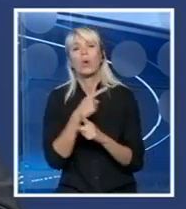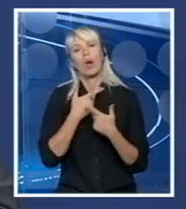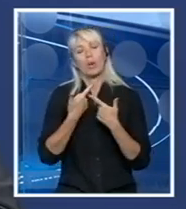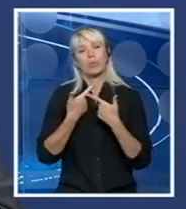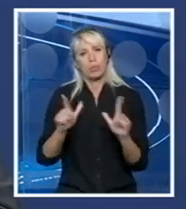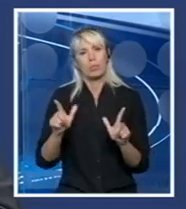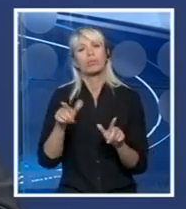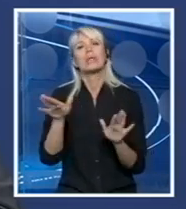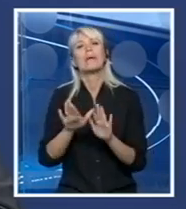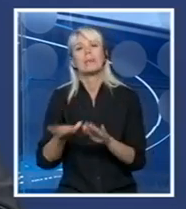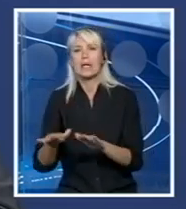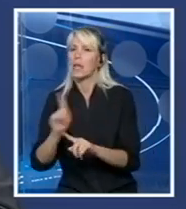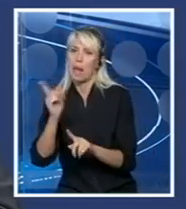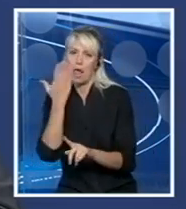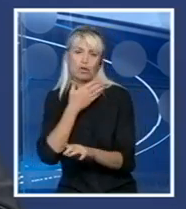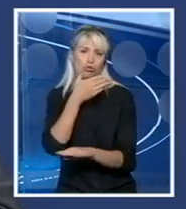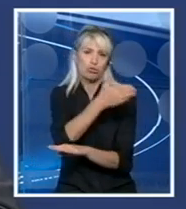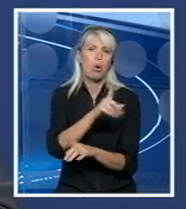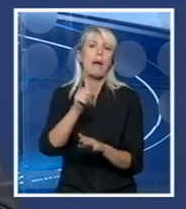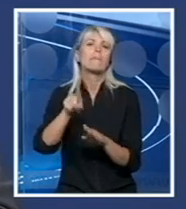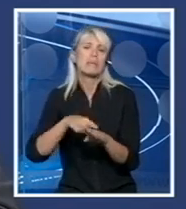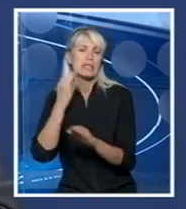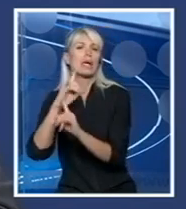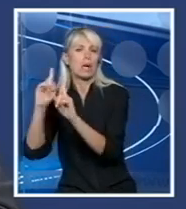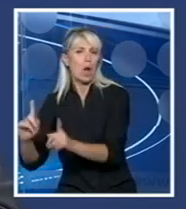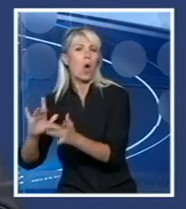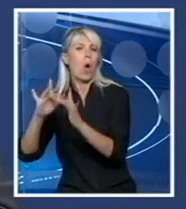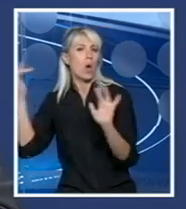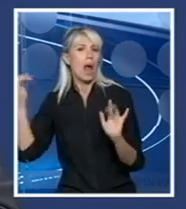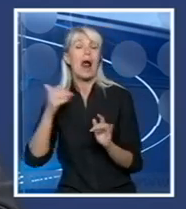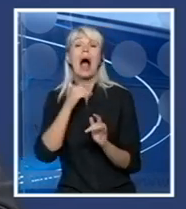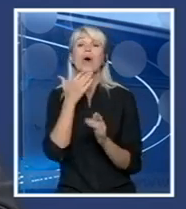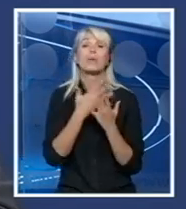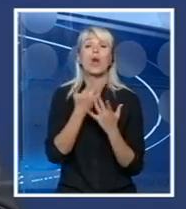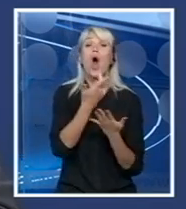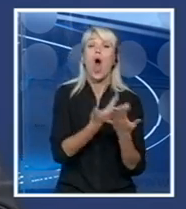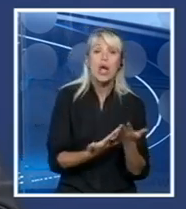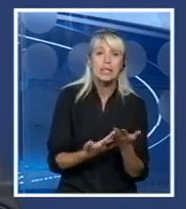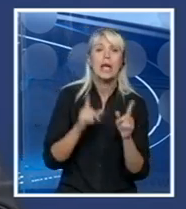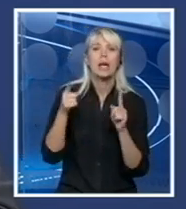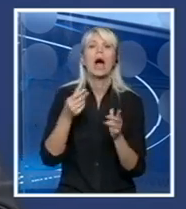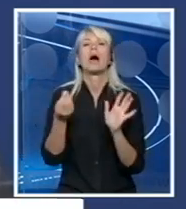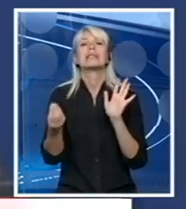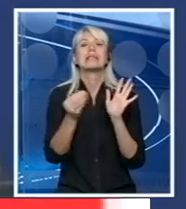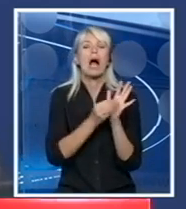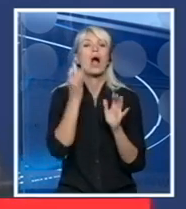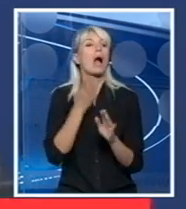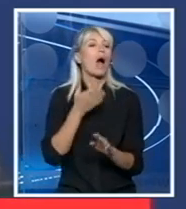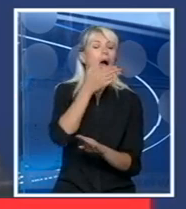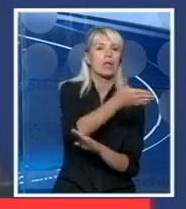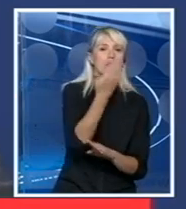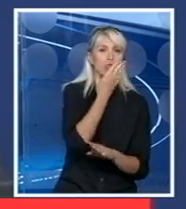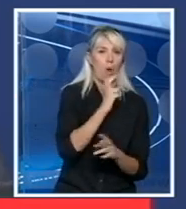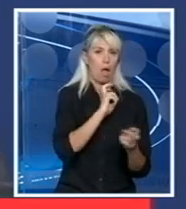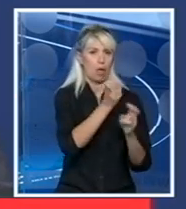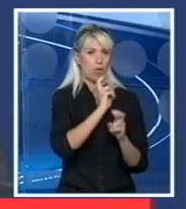isključivo online. U slučaju da dete treba da dobije ocene, zakazuje se dolazak, postojeće bar neke kancelarije i još jedna prostorija, ne